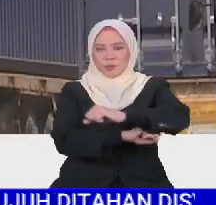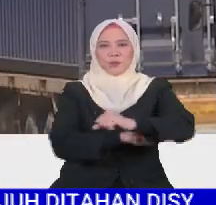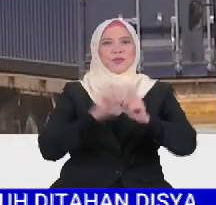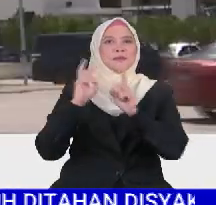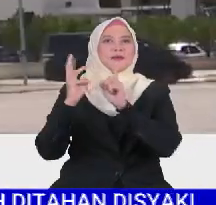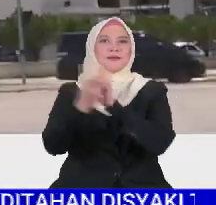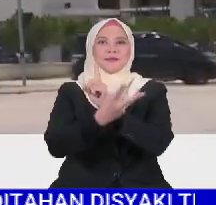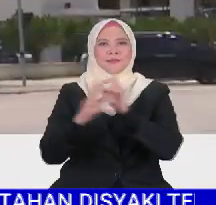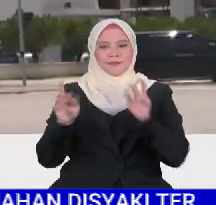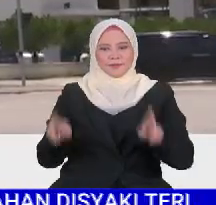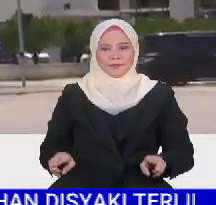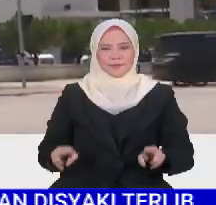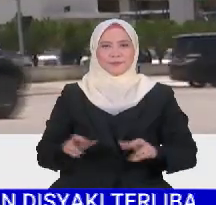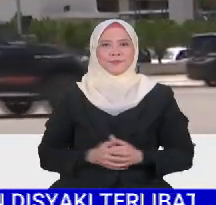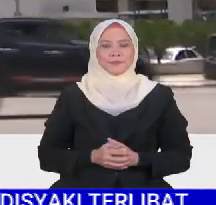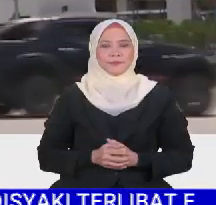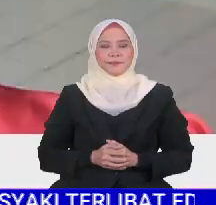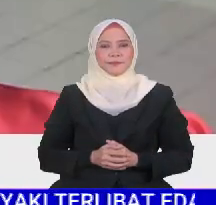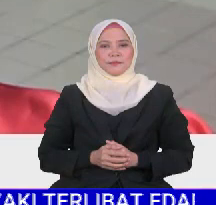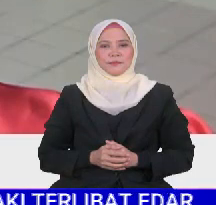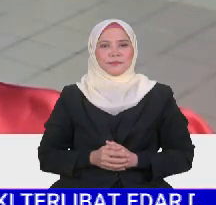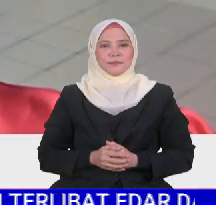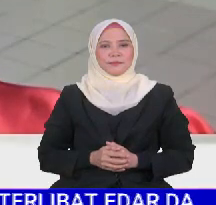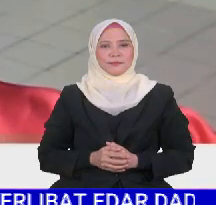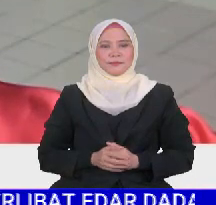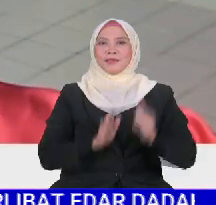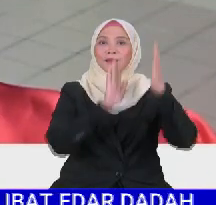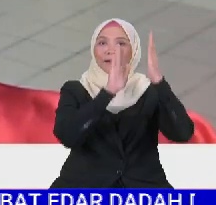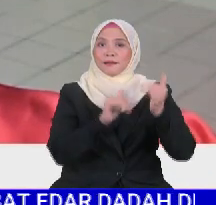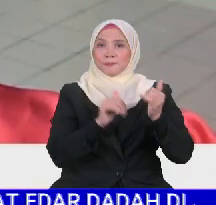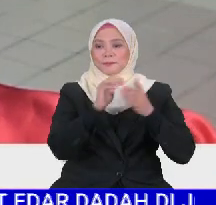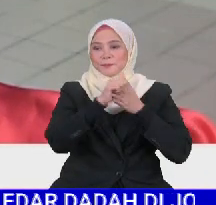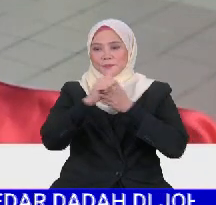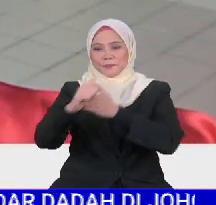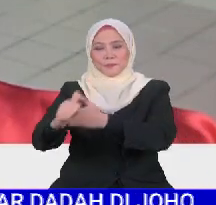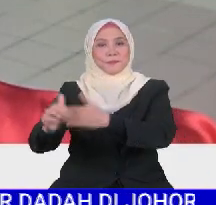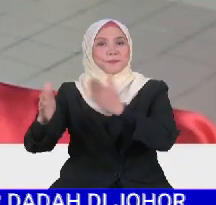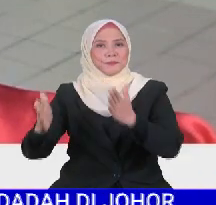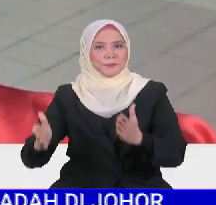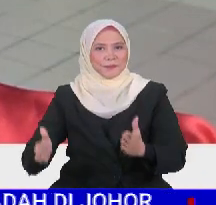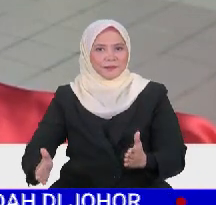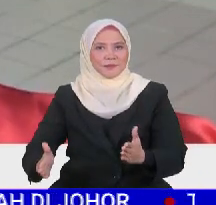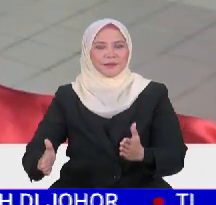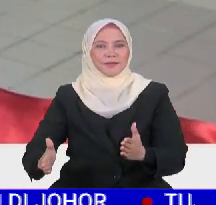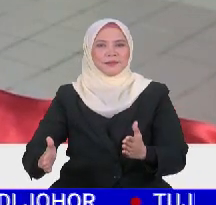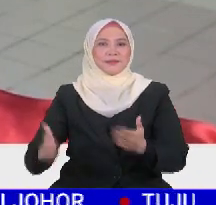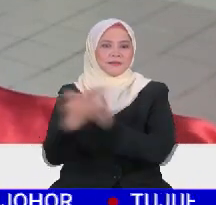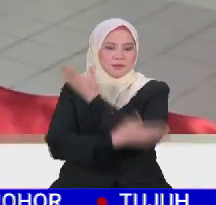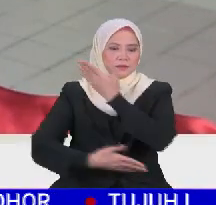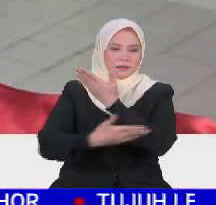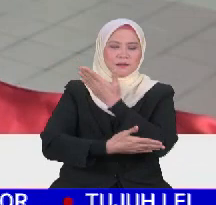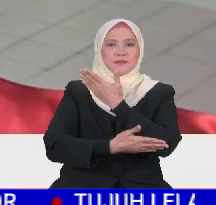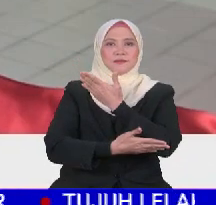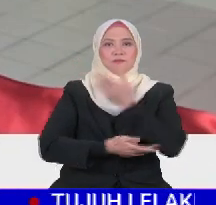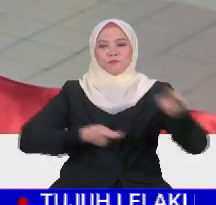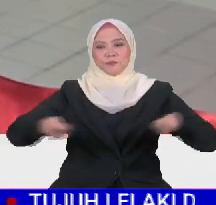kebajikan rakyat Saya berharap mana-mana bakal pemimpin yang akan menjadi pemimpin negara menjadi